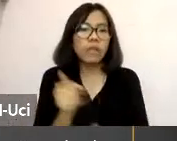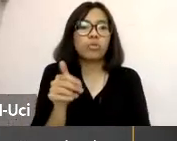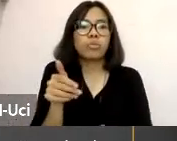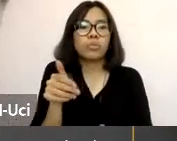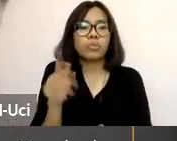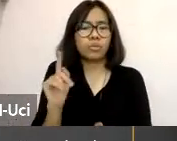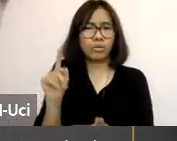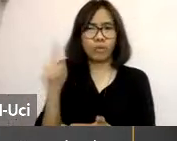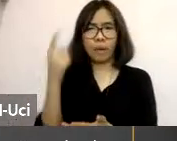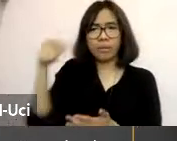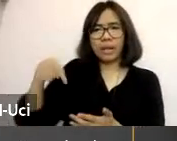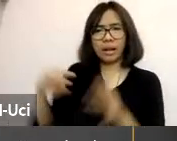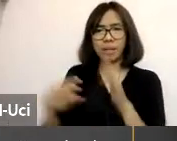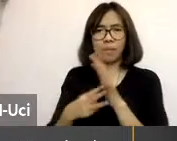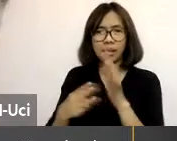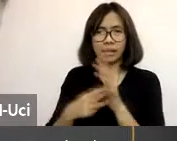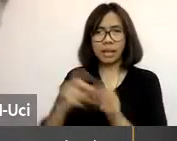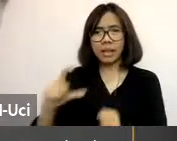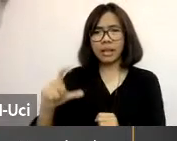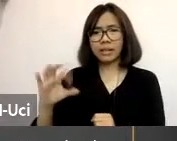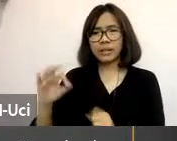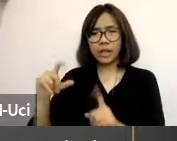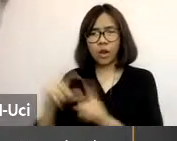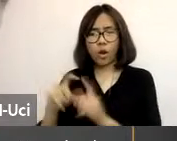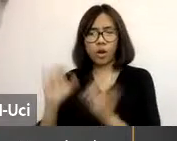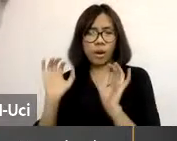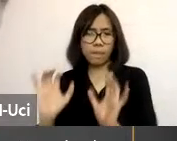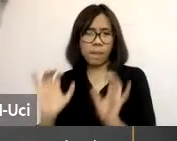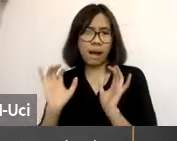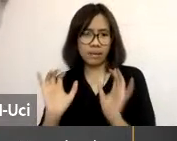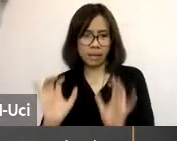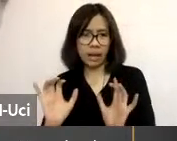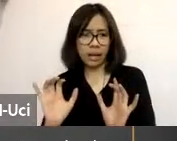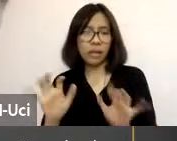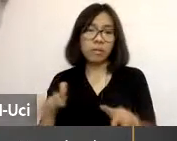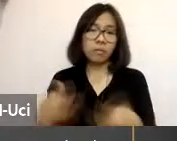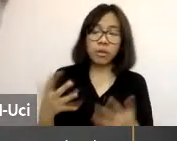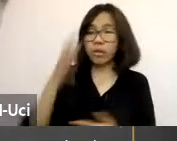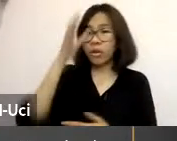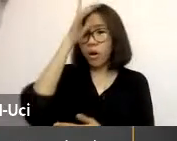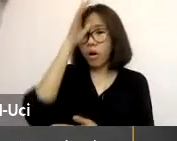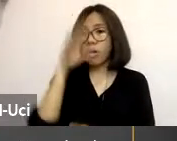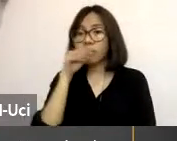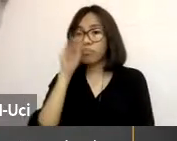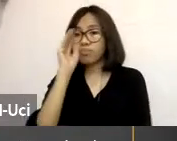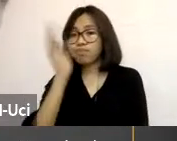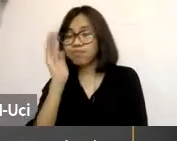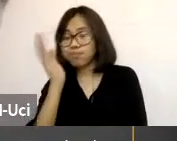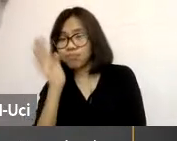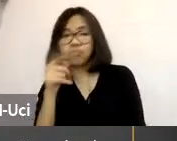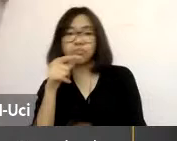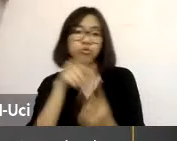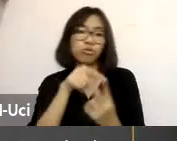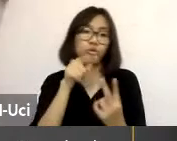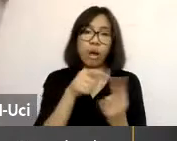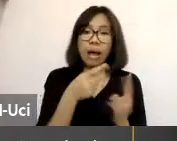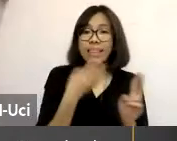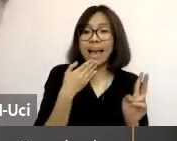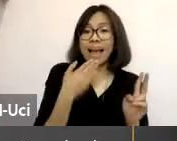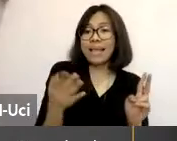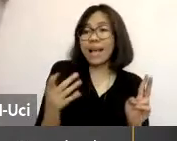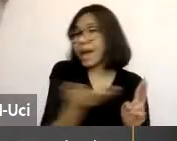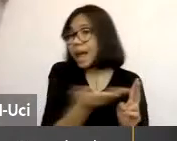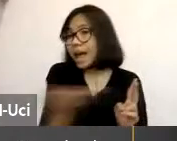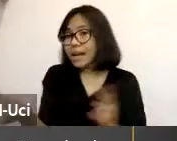nah eh keep kita mau menanggapi Dua pertanyaan kita mau minta para number untuk menanggapi dua pertanyaannya dulu sama